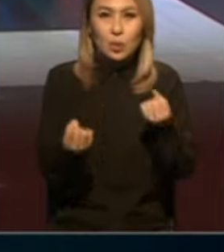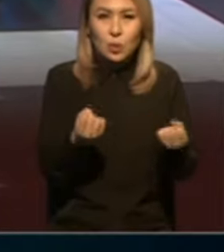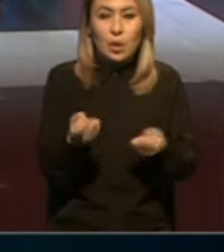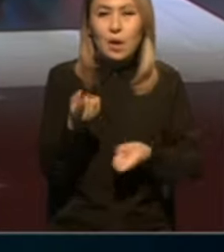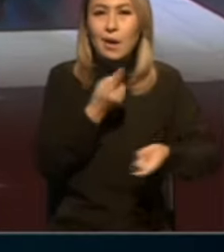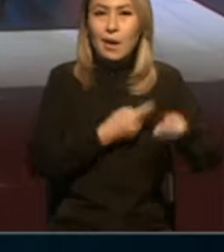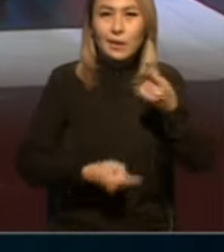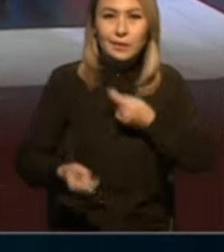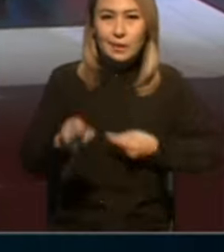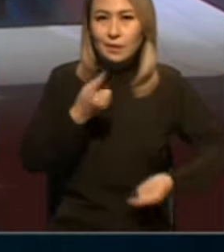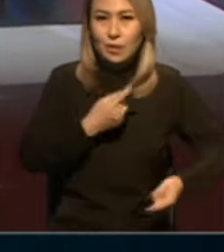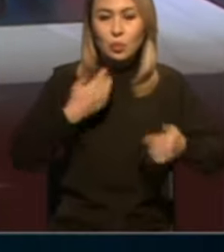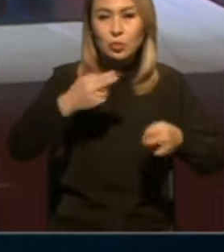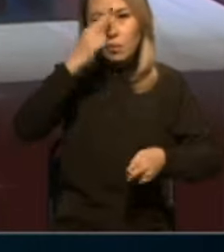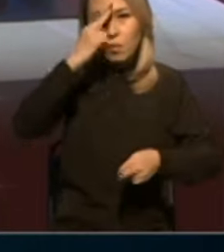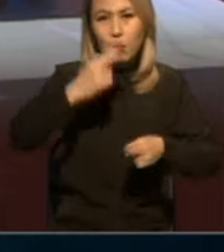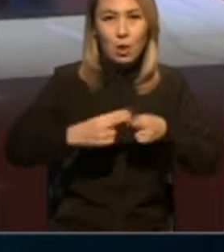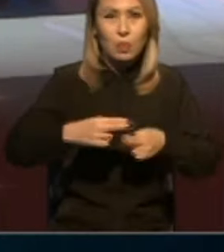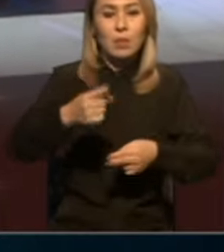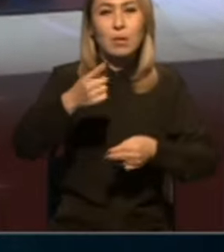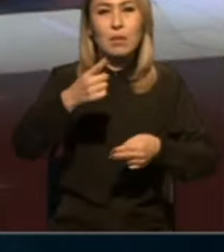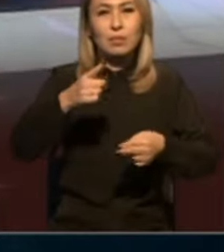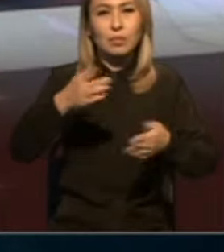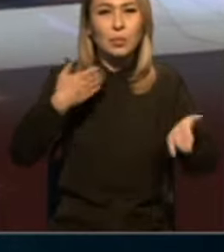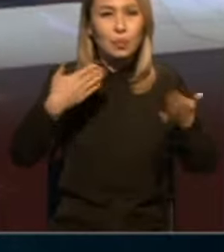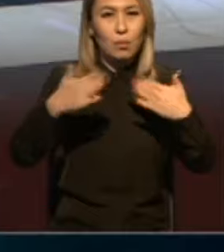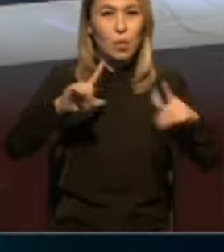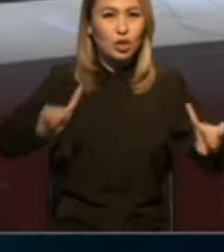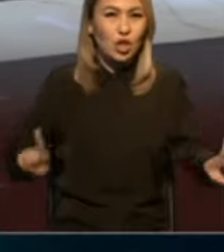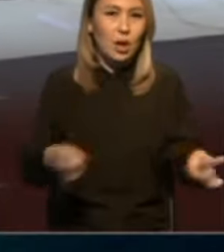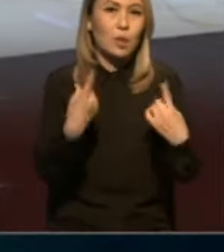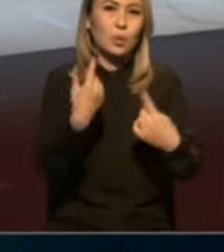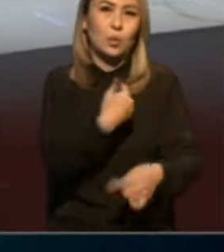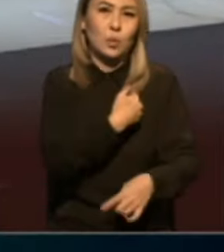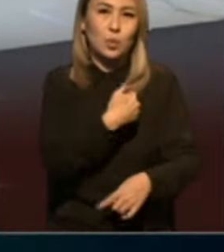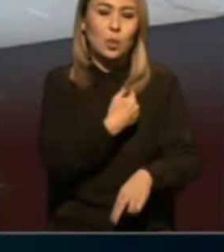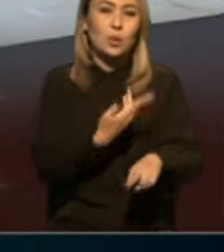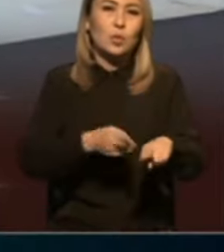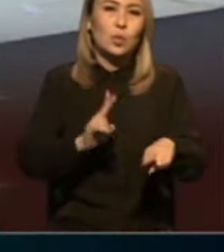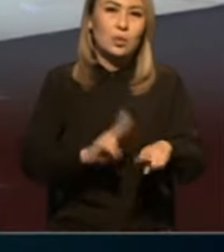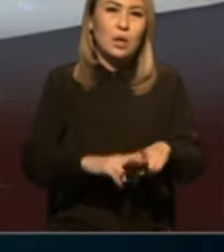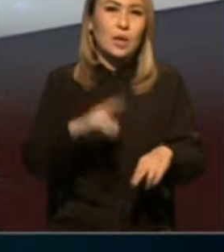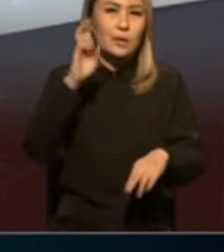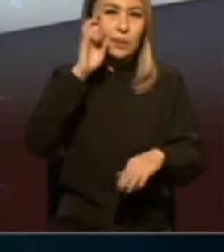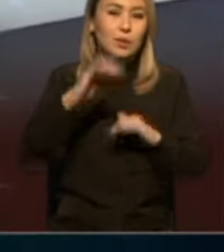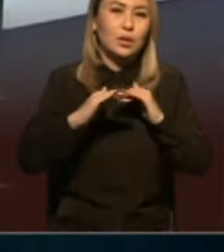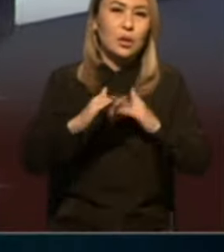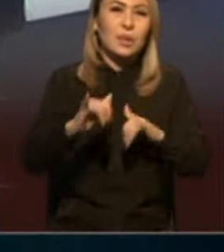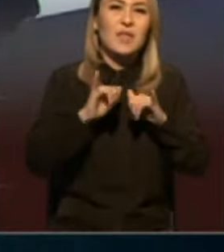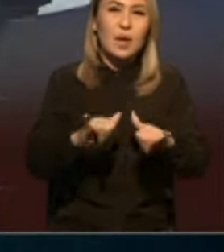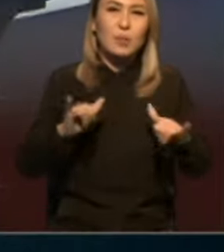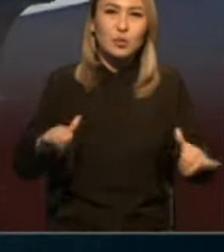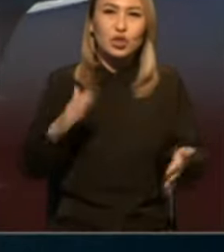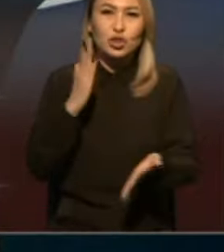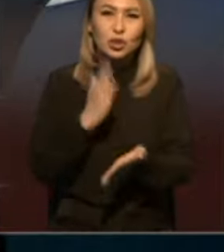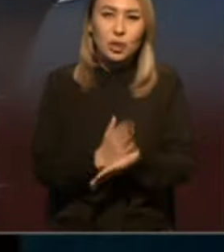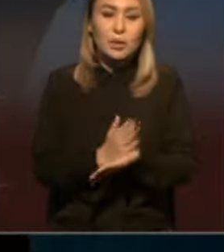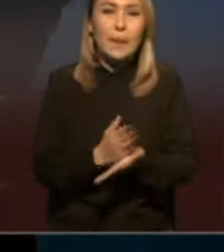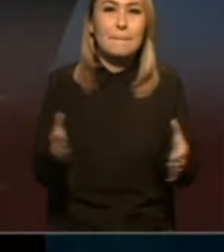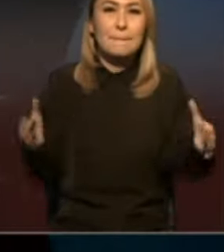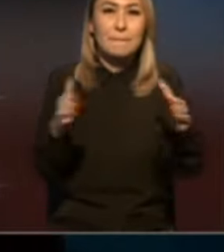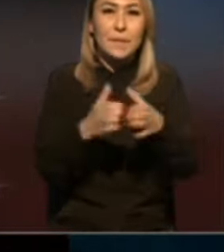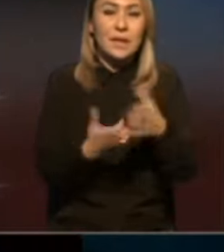қайтадан осы бауырлас елдердің қатынастарын жаңарту деуге болады. Қазір елдер дамып жатыр, дегенмен бірлік